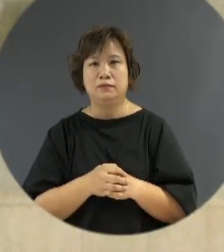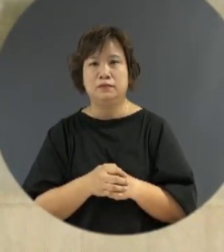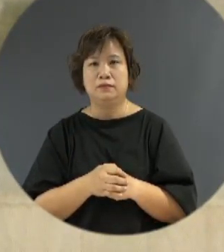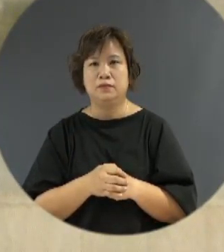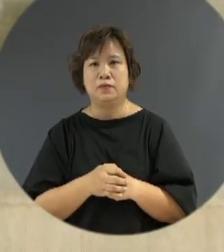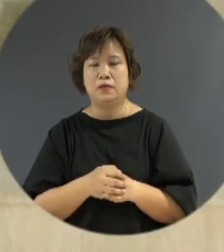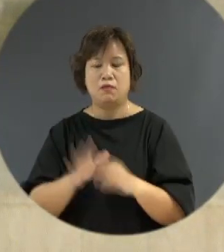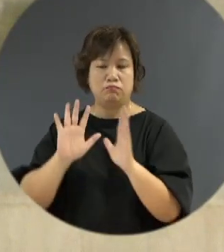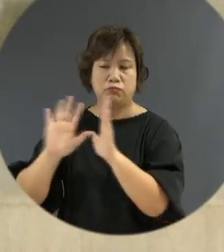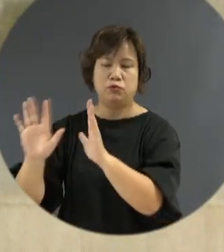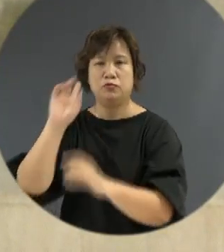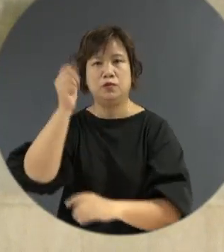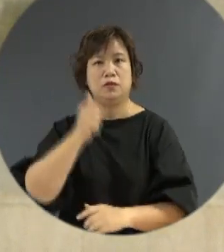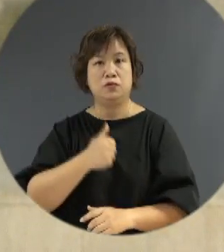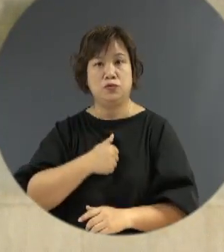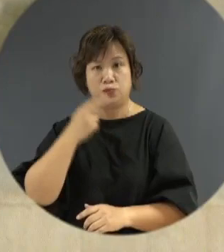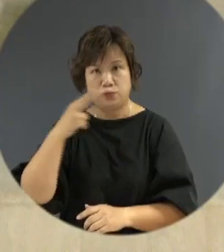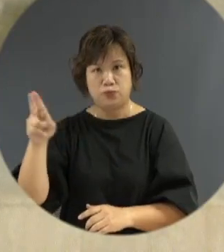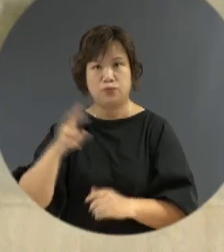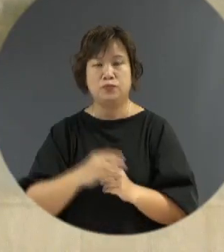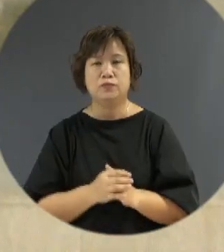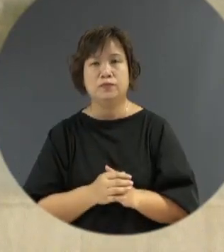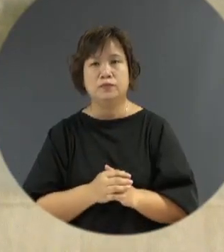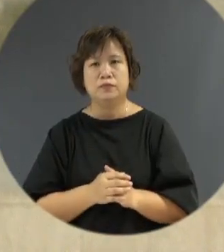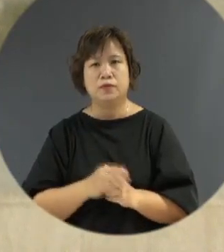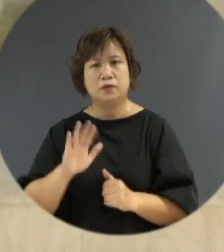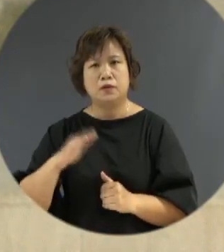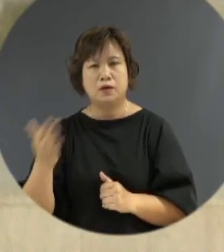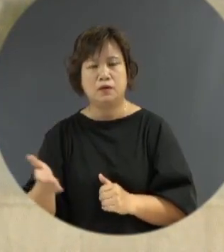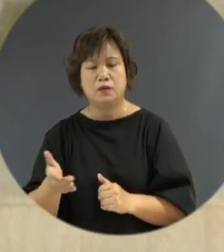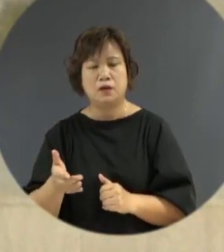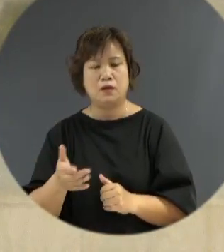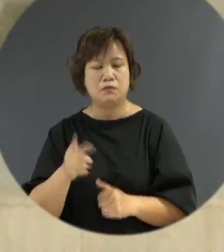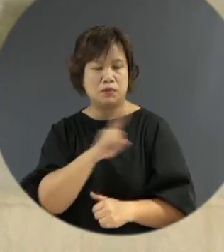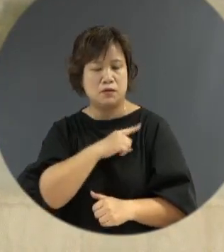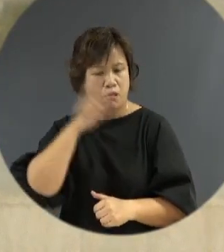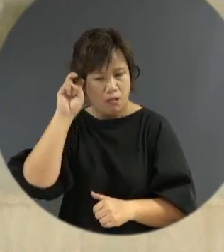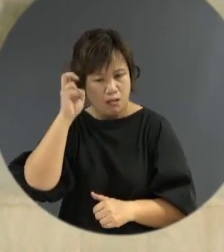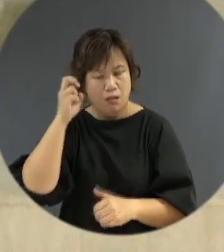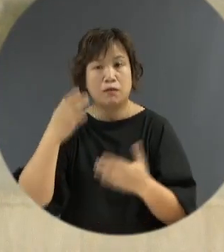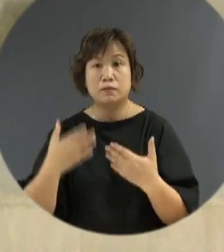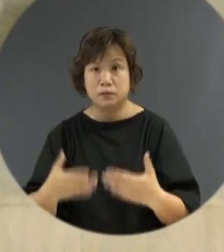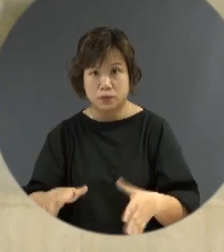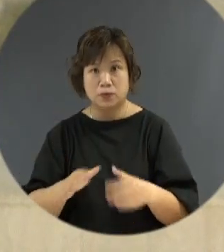拒绝上主的呼召。但当他们深思之后，